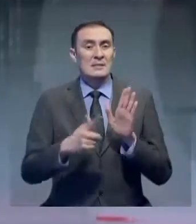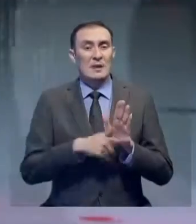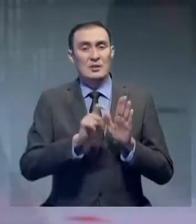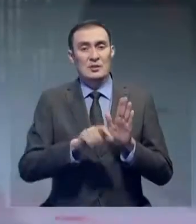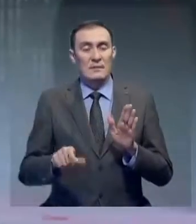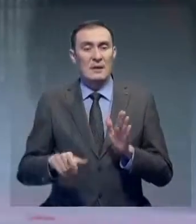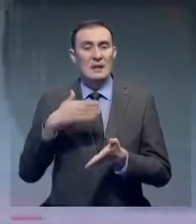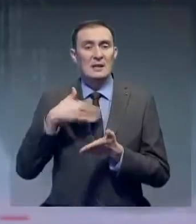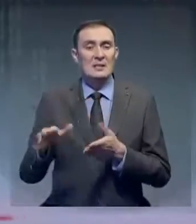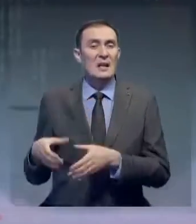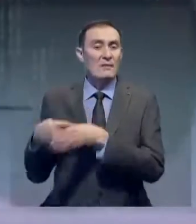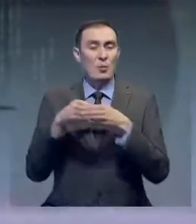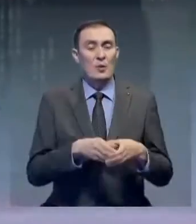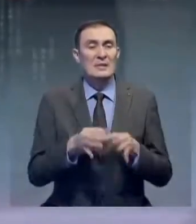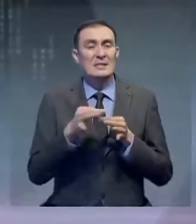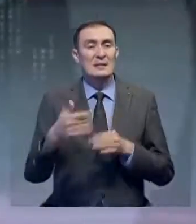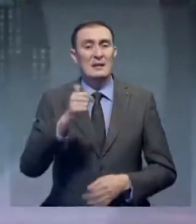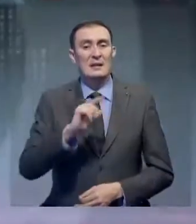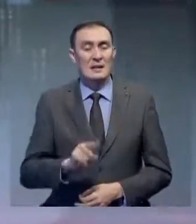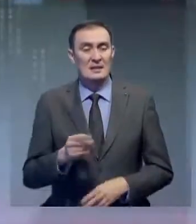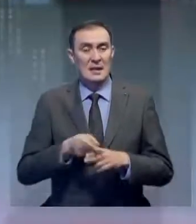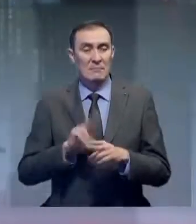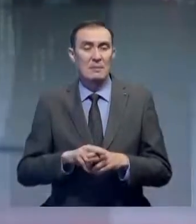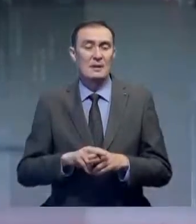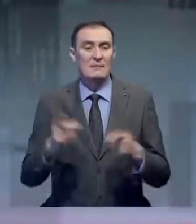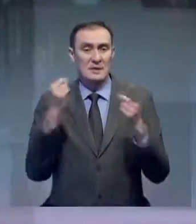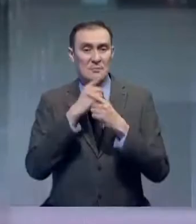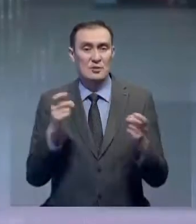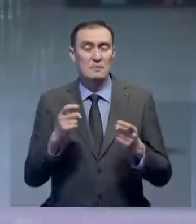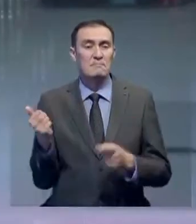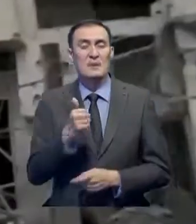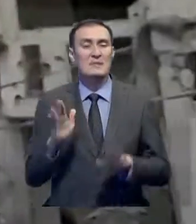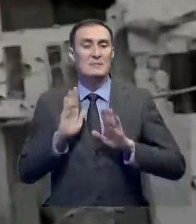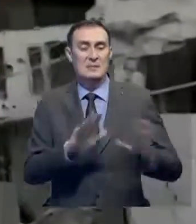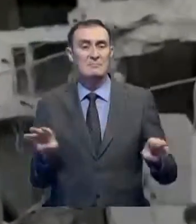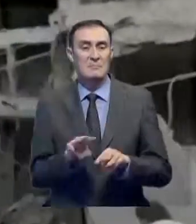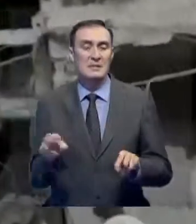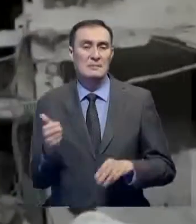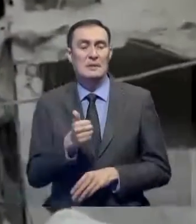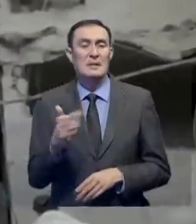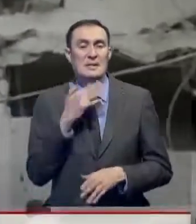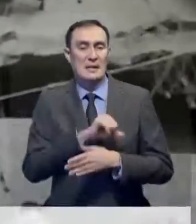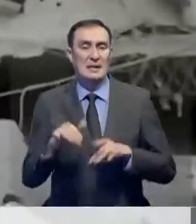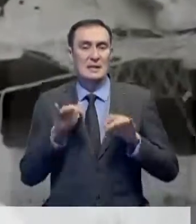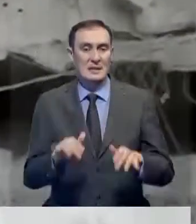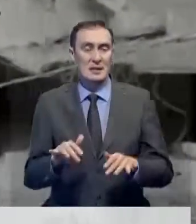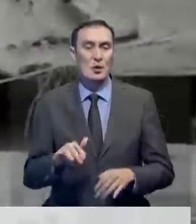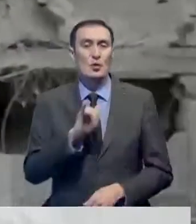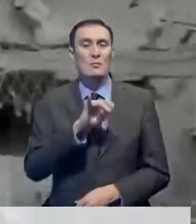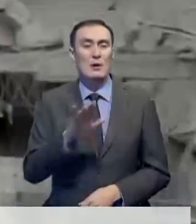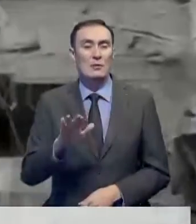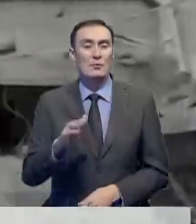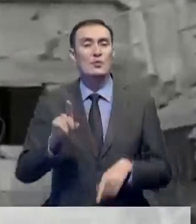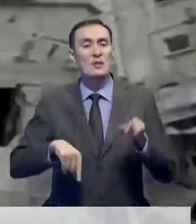17 казахстанцев отказались от эвакуации из сектора Газа. Об этом в кулуарах Мажилиса сообщил первый заместитель министра иностранных дел. По словам Кайрата Умарова,